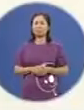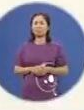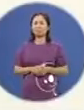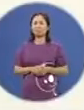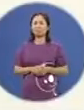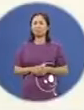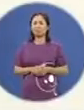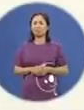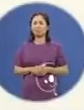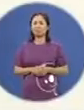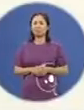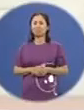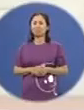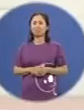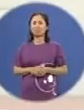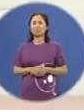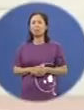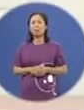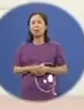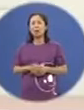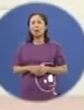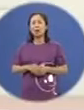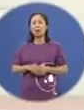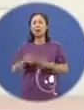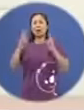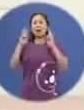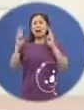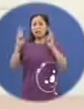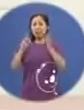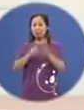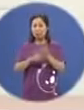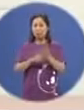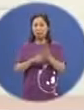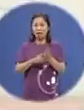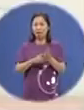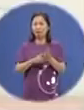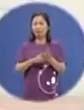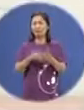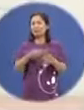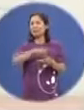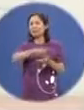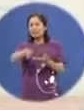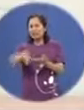そういうとこはね、和歌山婚活応援隊、 はい、 こういうものになってもらうわけです、